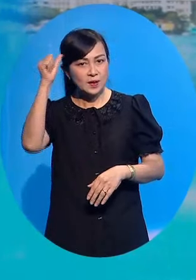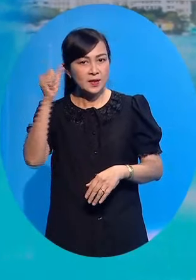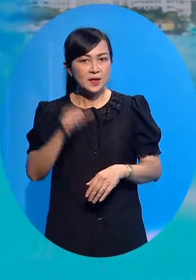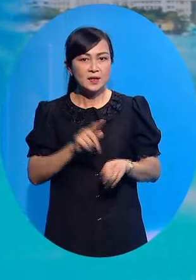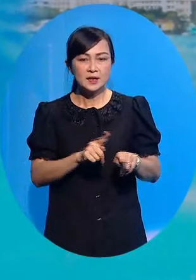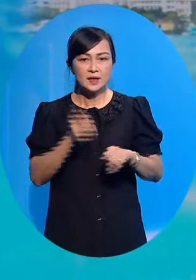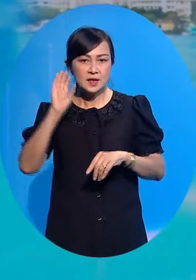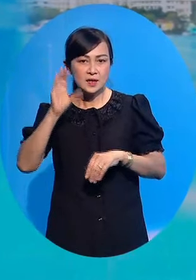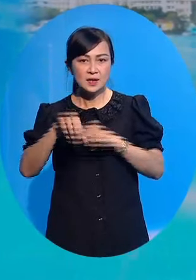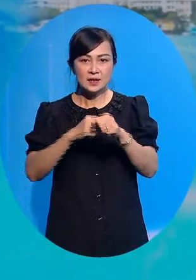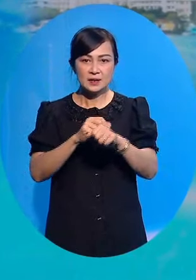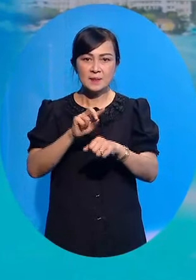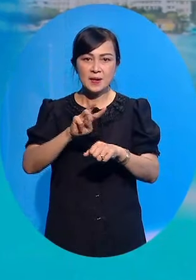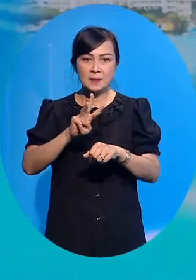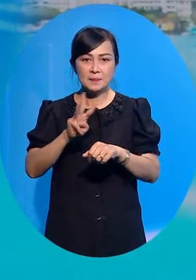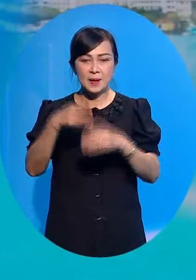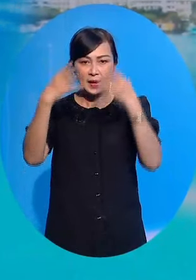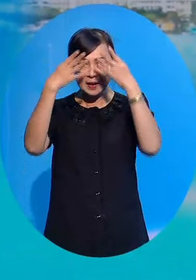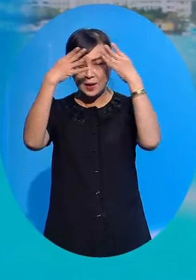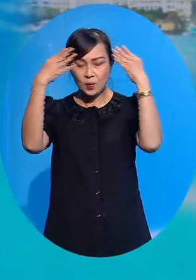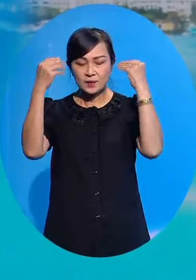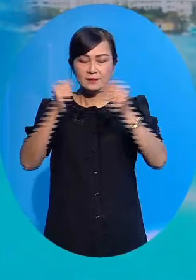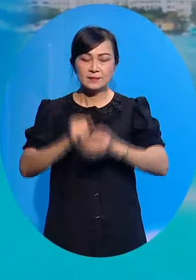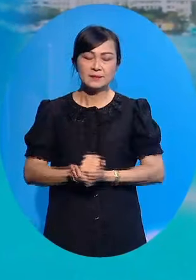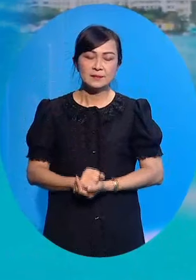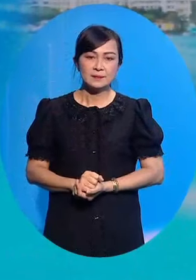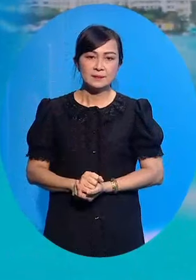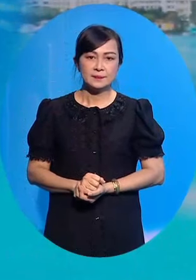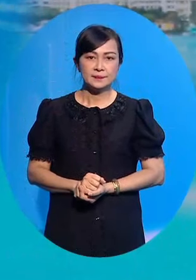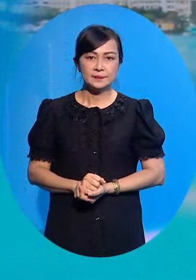tình hình kinh tế thế giới trong năm 2023 sẽ lạc quan.